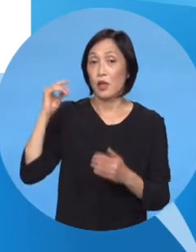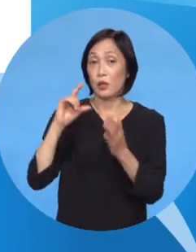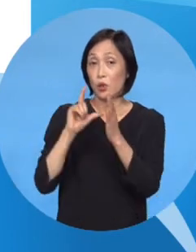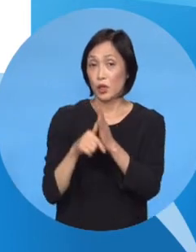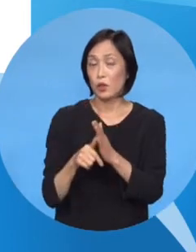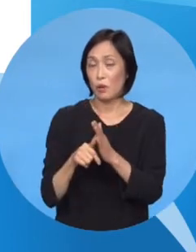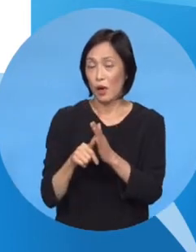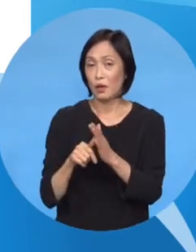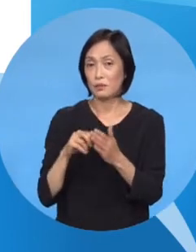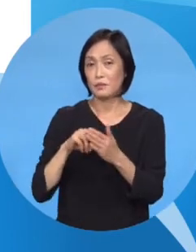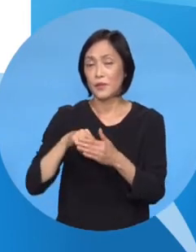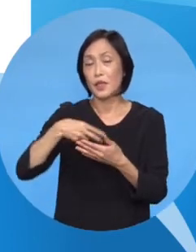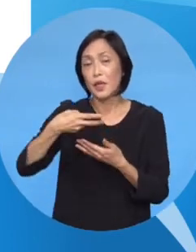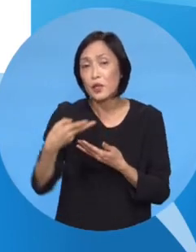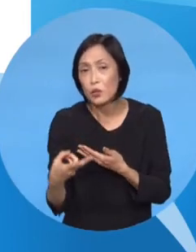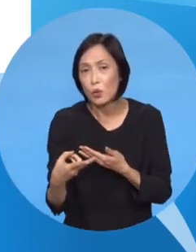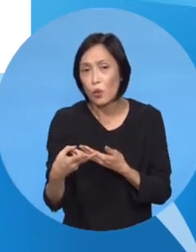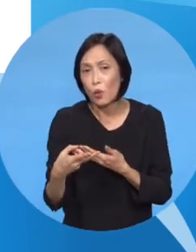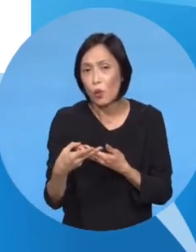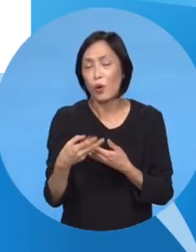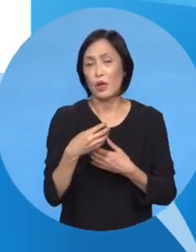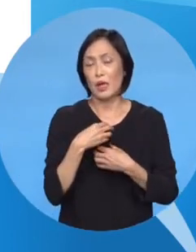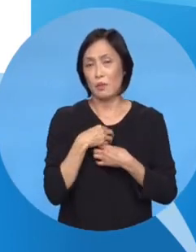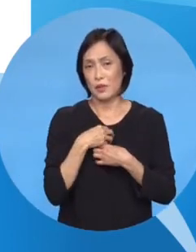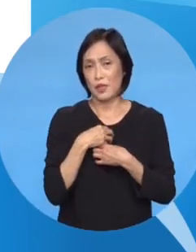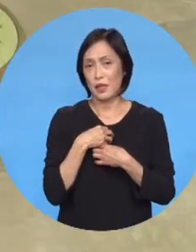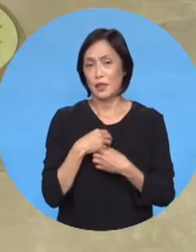では転倒の危険性が高まります。